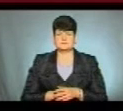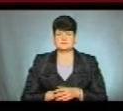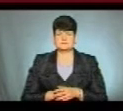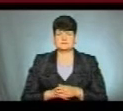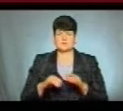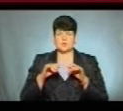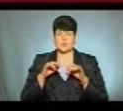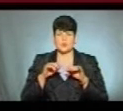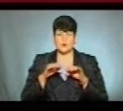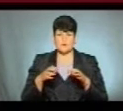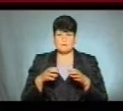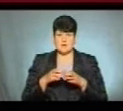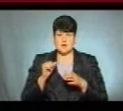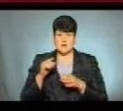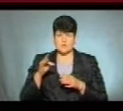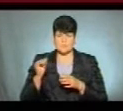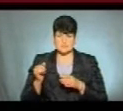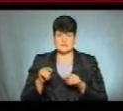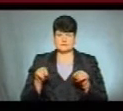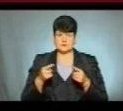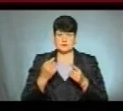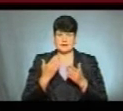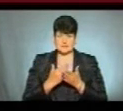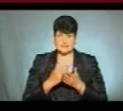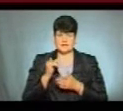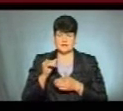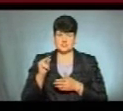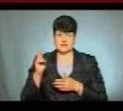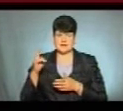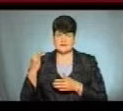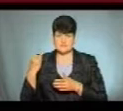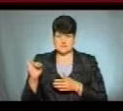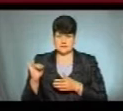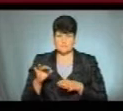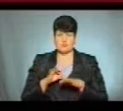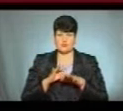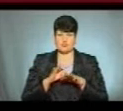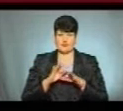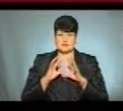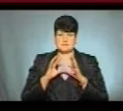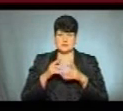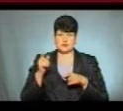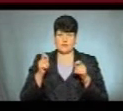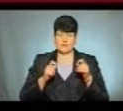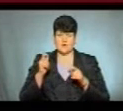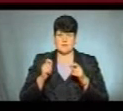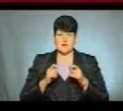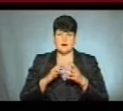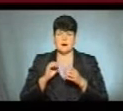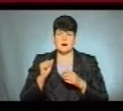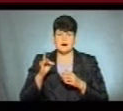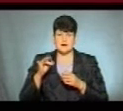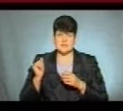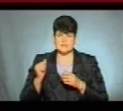Компанія «Агропродсервіс», засновником якої є Іван Чайківський, проводить міжнародний форум аграрних інновацій